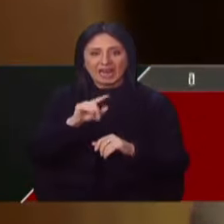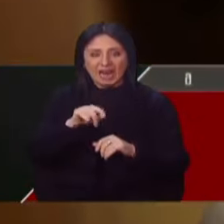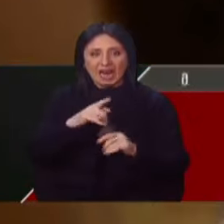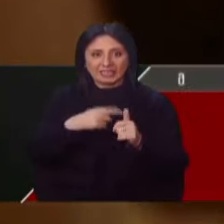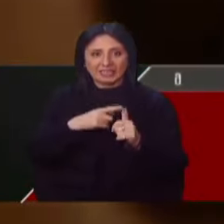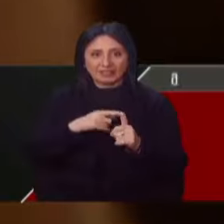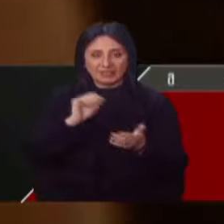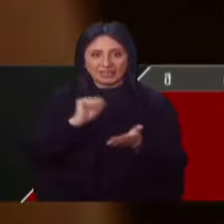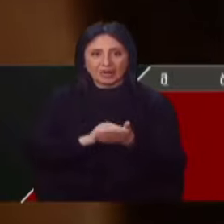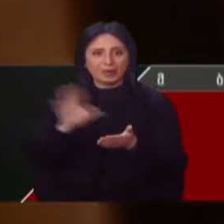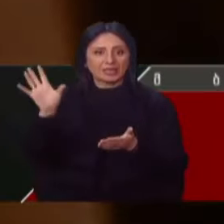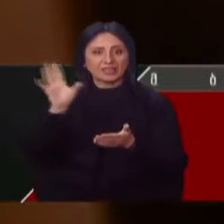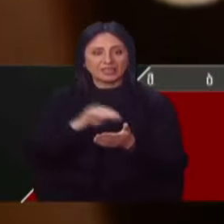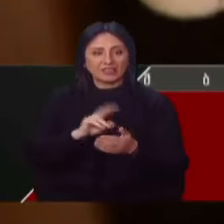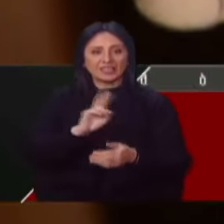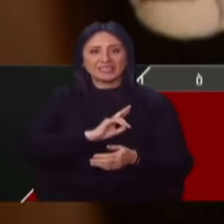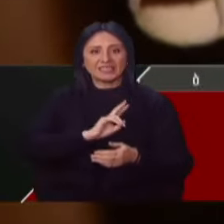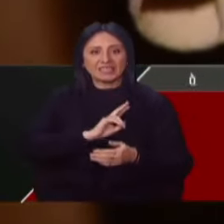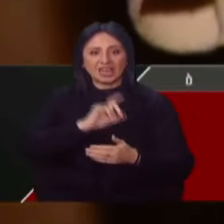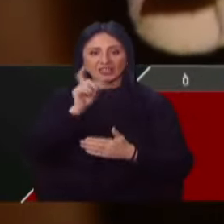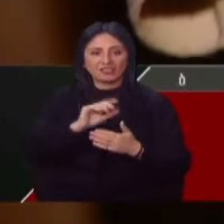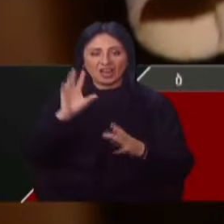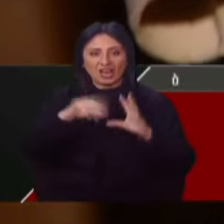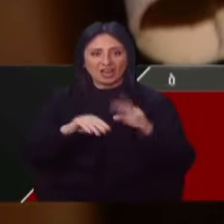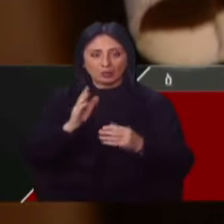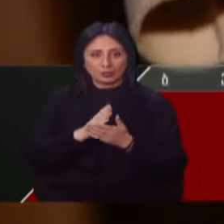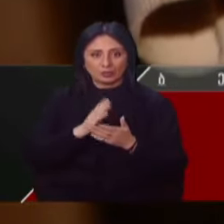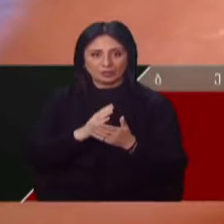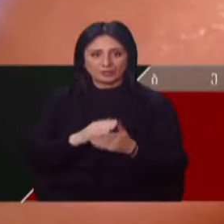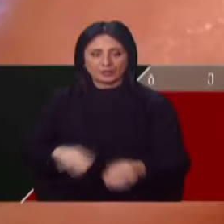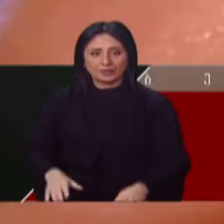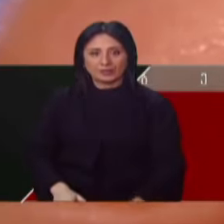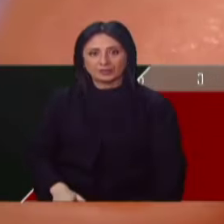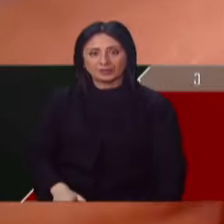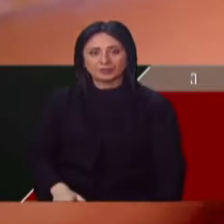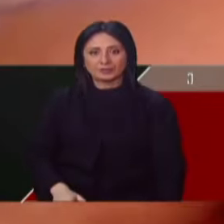pseudonimit cam acolo nebulit, vela sa se guarulo lexia tavmobili.